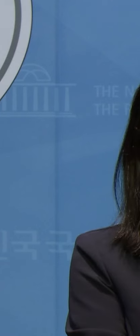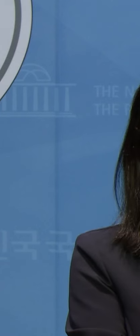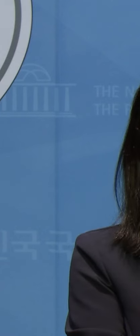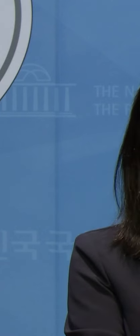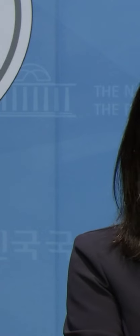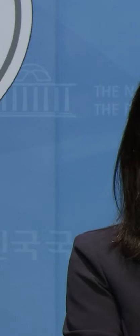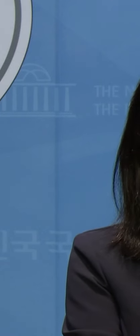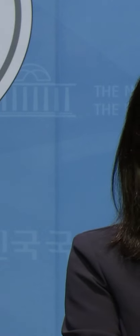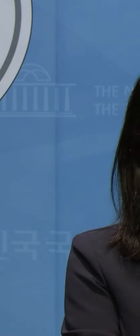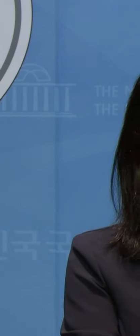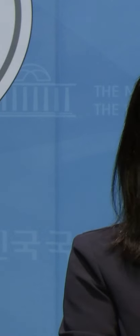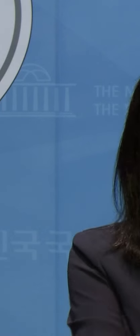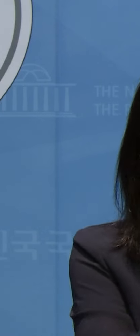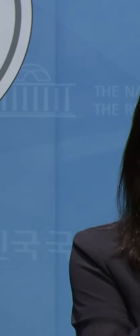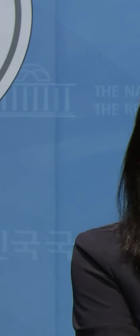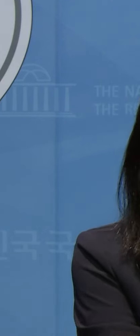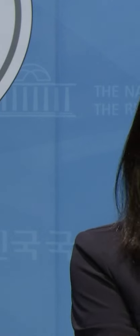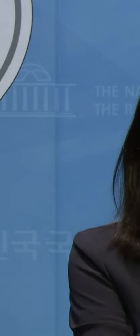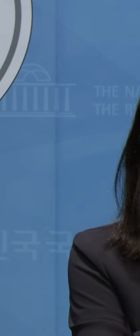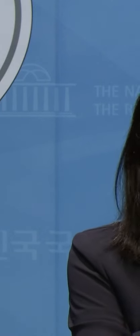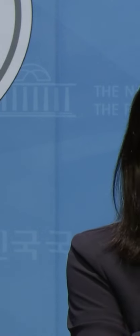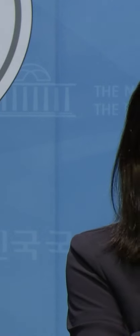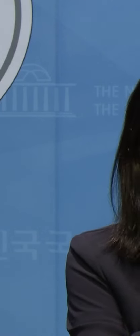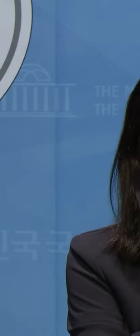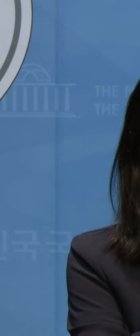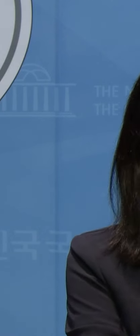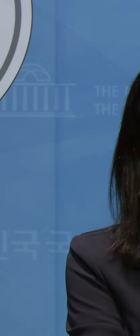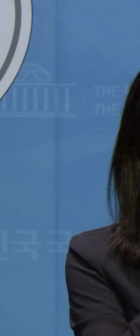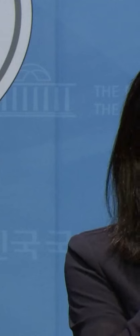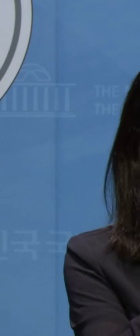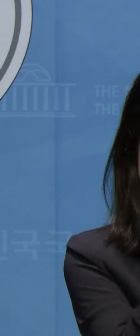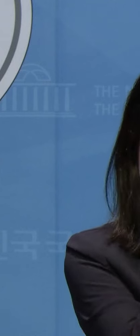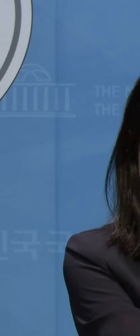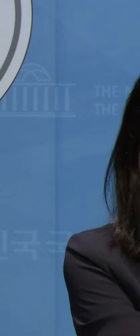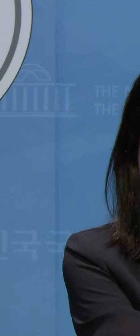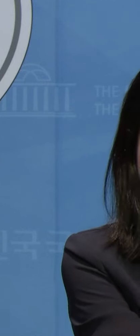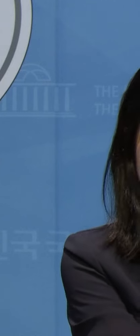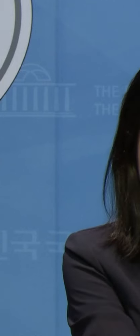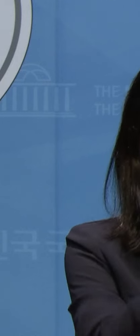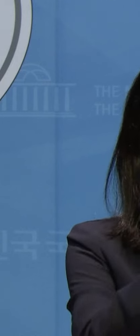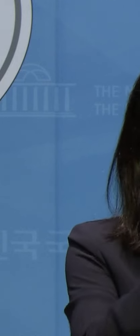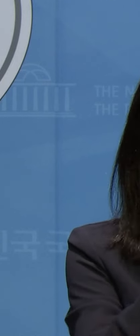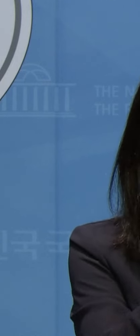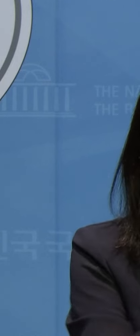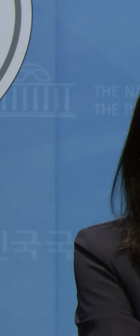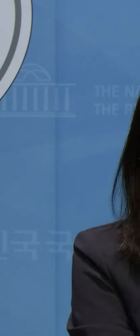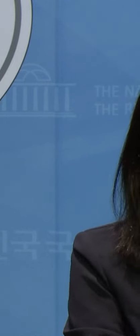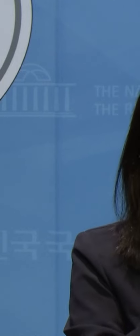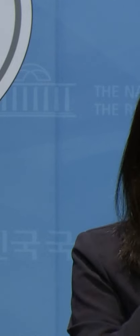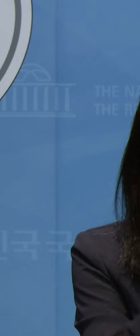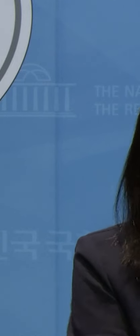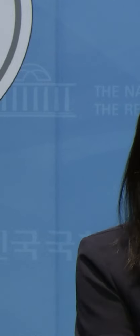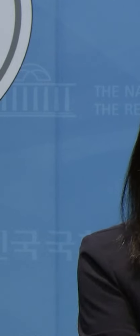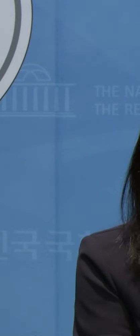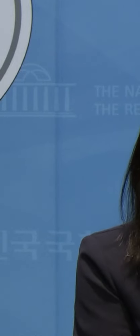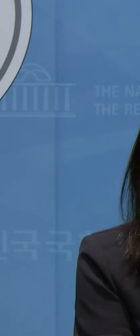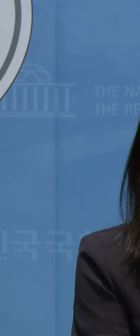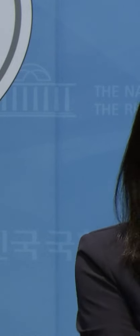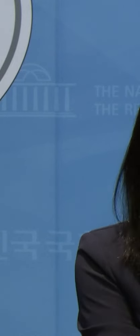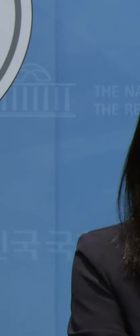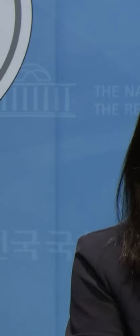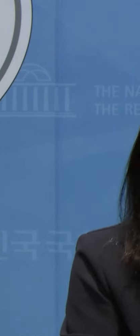넘긴 과방위 이원은 민주당 소속이 확실하다 할 것입니다 그런데 그